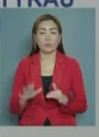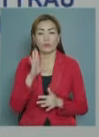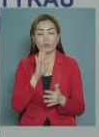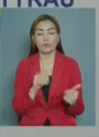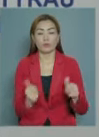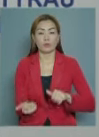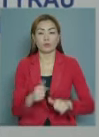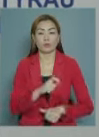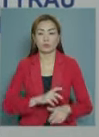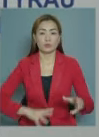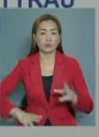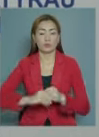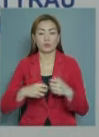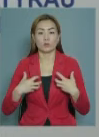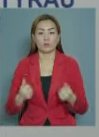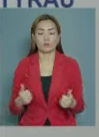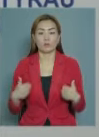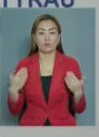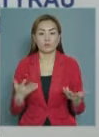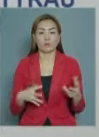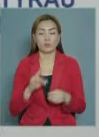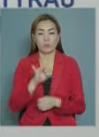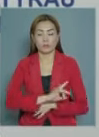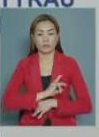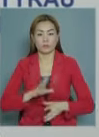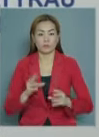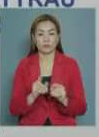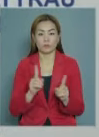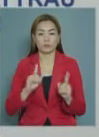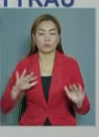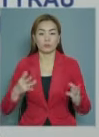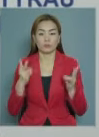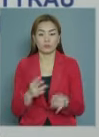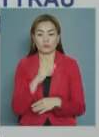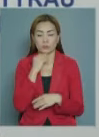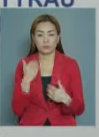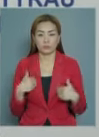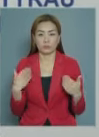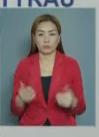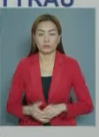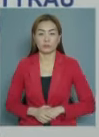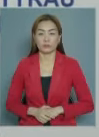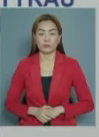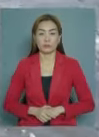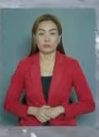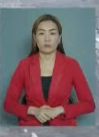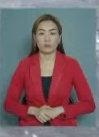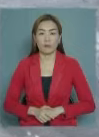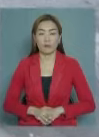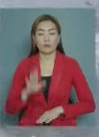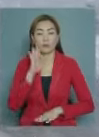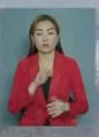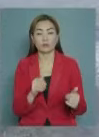суға шомылған адамдардың барлығына денсаулығы келсін, және де бұл дүние мереке кезінде ешқандай қайғылы жағдай орын алмасын деп тілеймін.